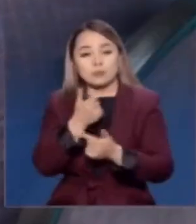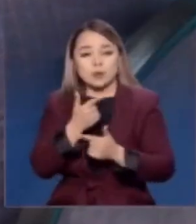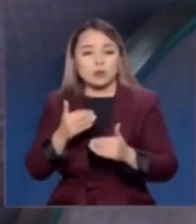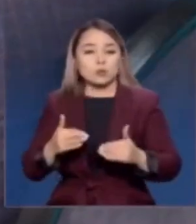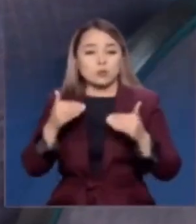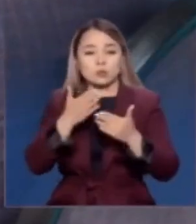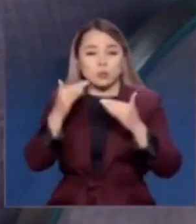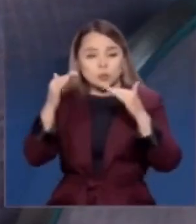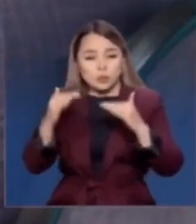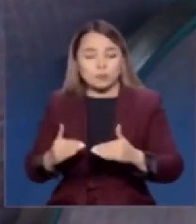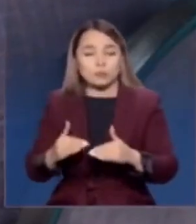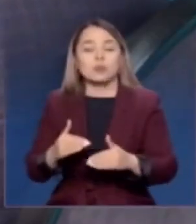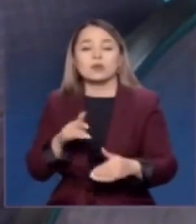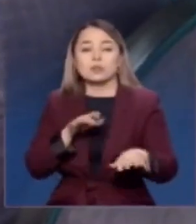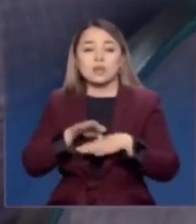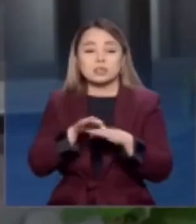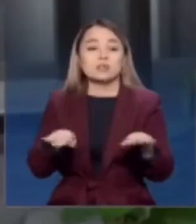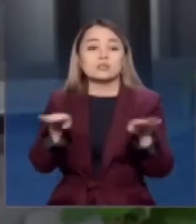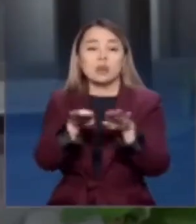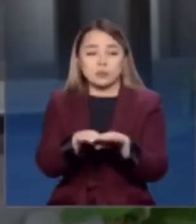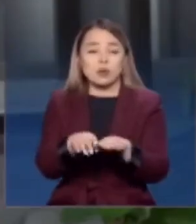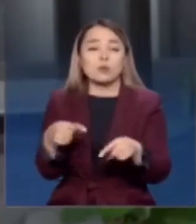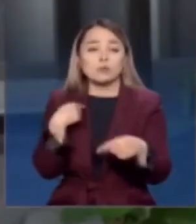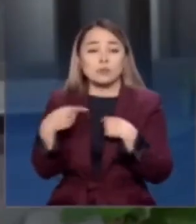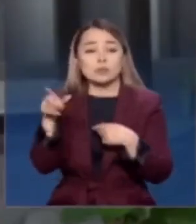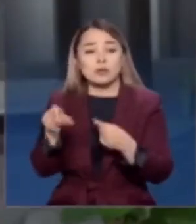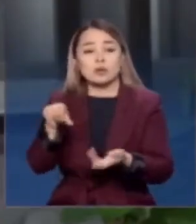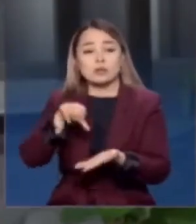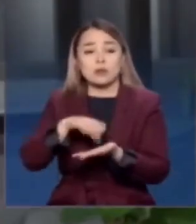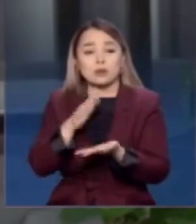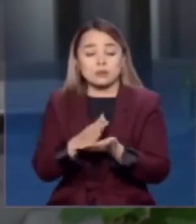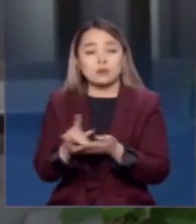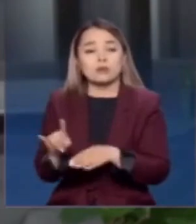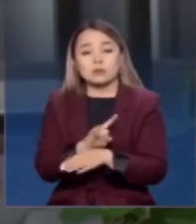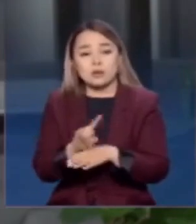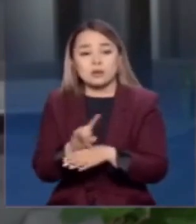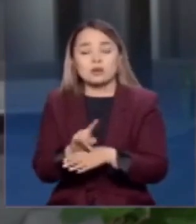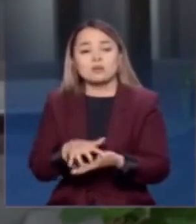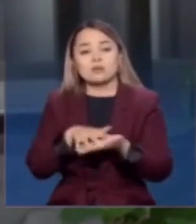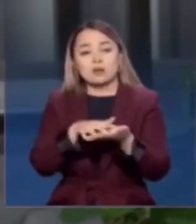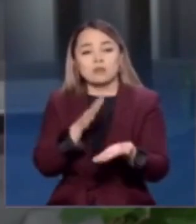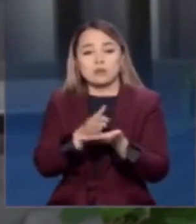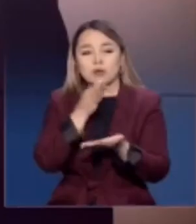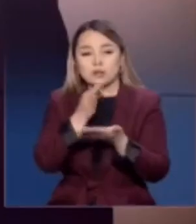болады, соның істі жабады ғой. Сол кезде жәбірленуші тарапынан жалған арыз болды деп шыға келеді.